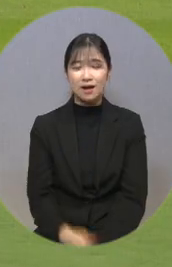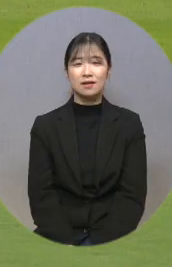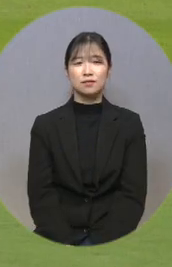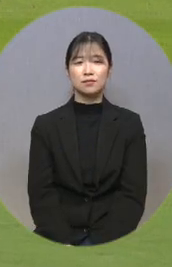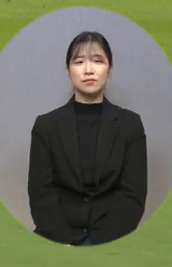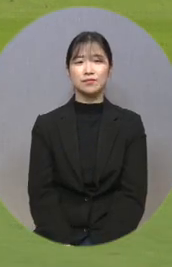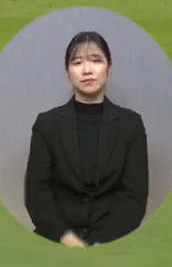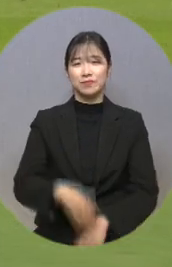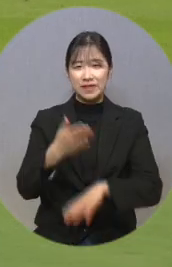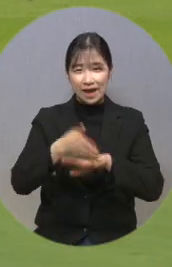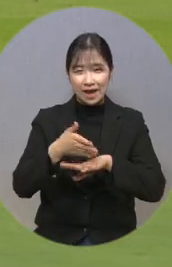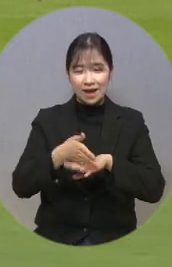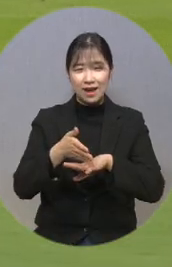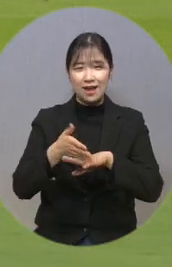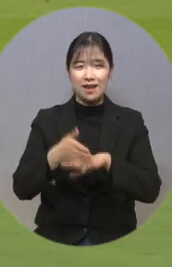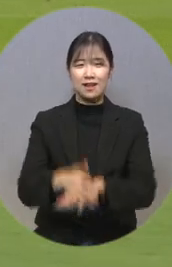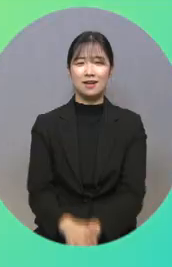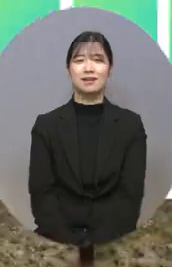감사합니다.